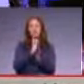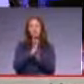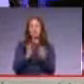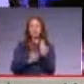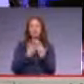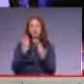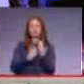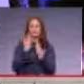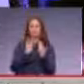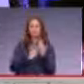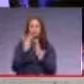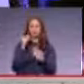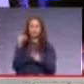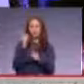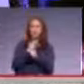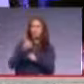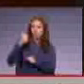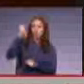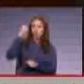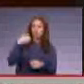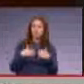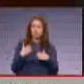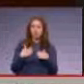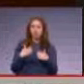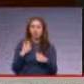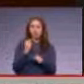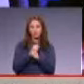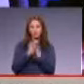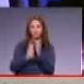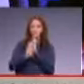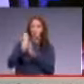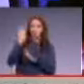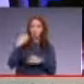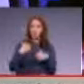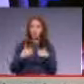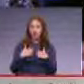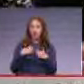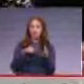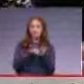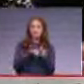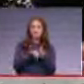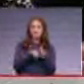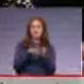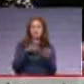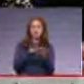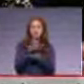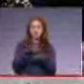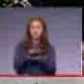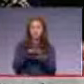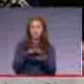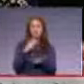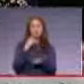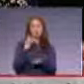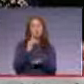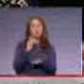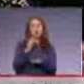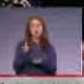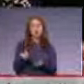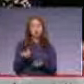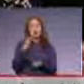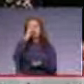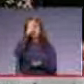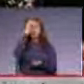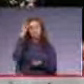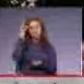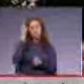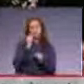على الدور واتخد مني الدور وراح الدور، يعني في برضه الجو ده بيبقى في. لا بص أصل أنت لو لك نصيب